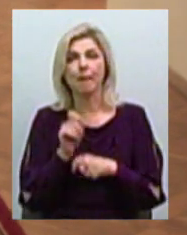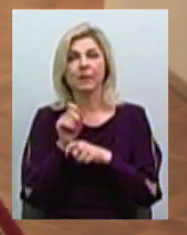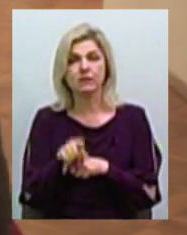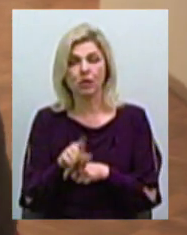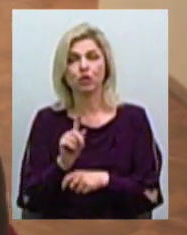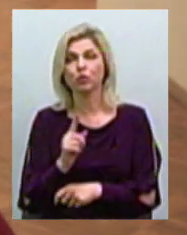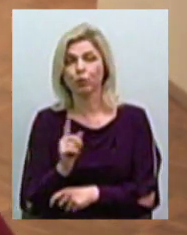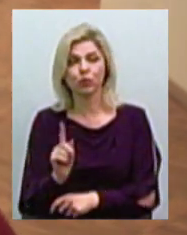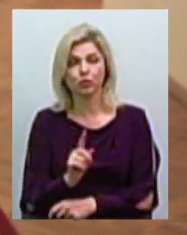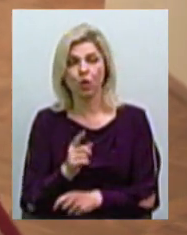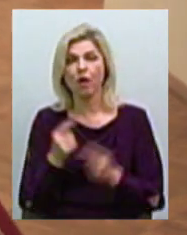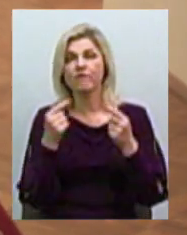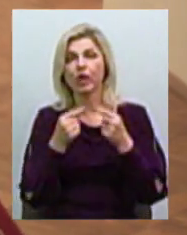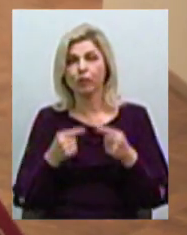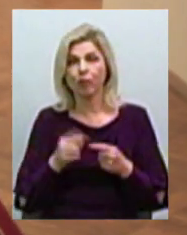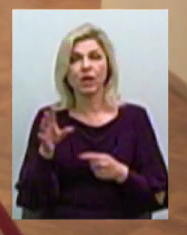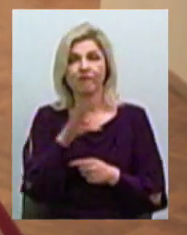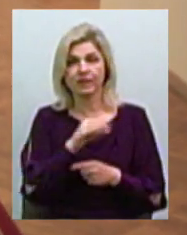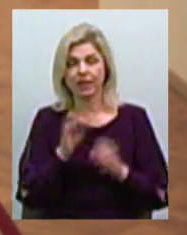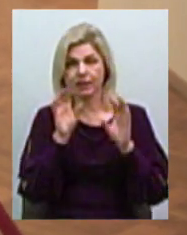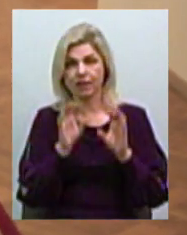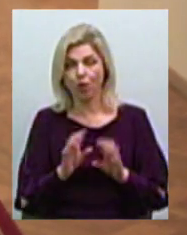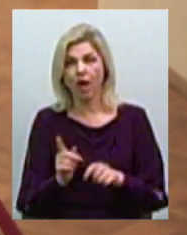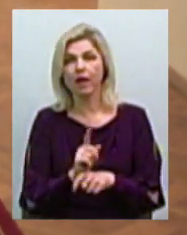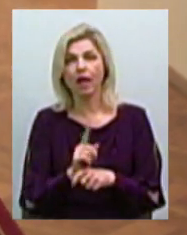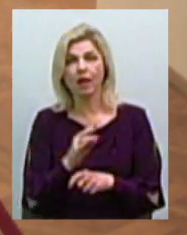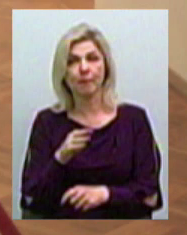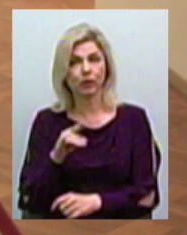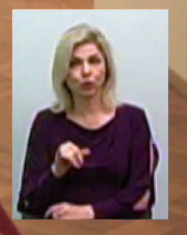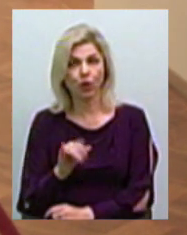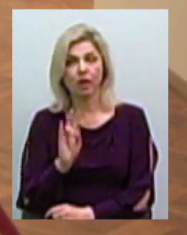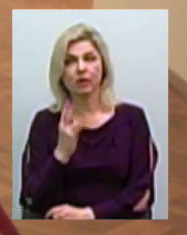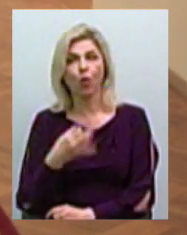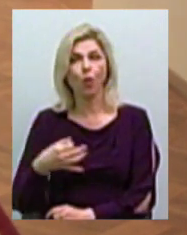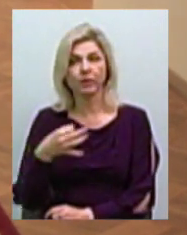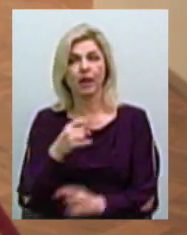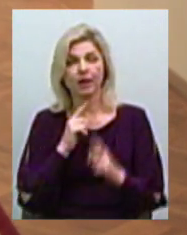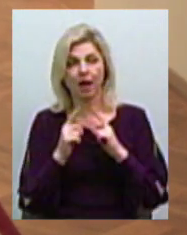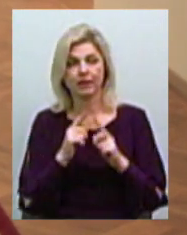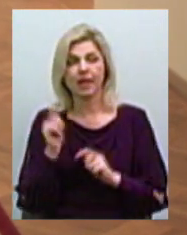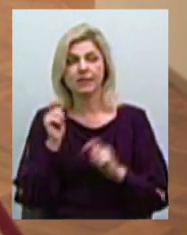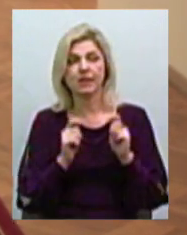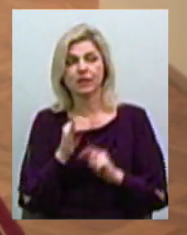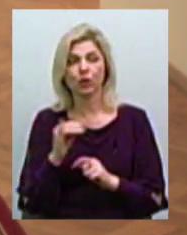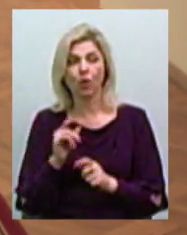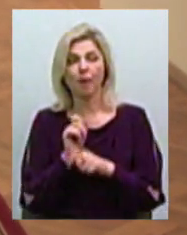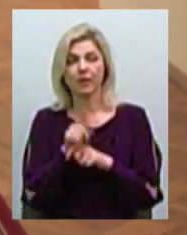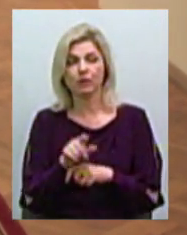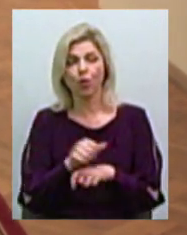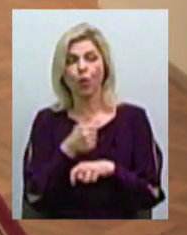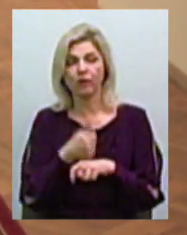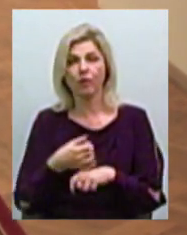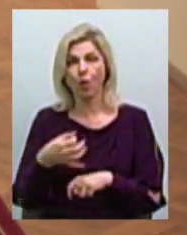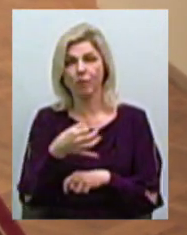тому що відповідно до всіх законів, до регламенту Миколаївської обласної ради, сесію призначає голова